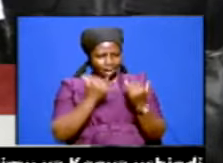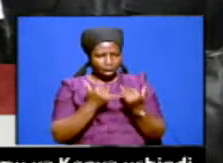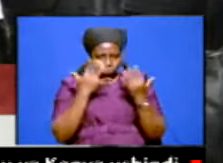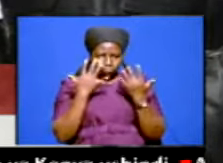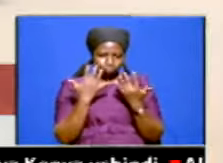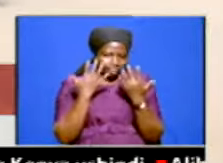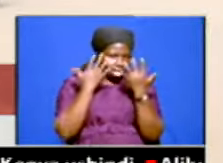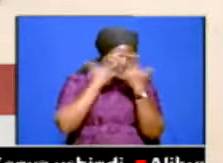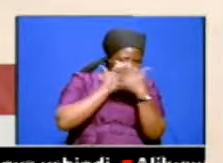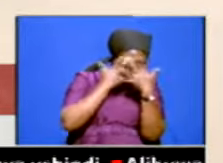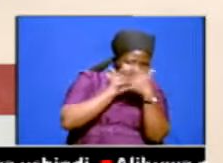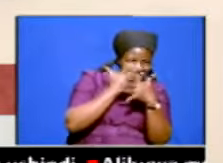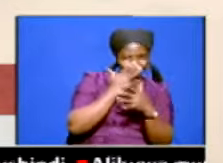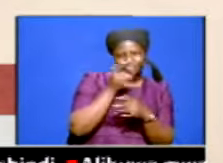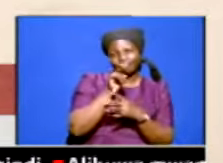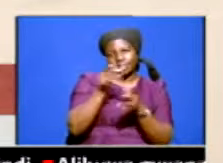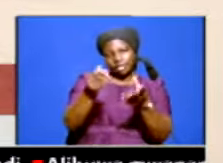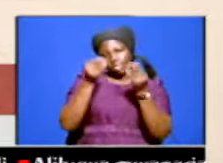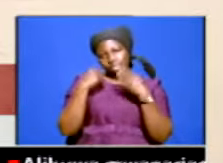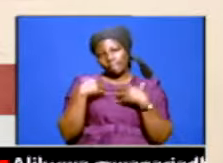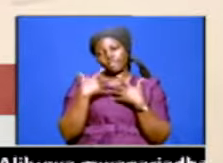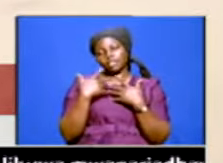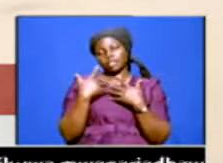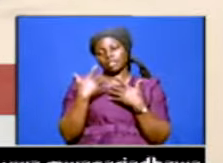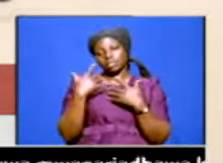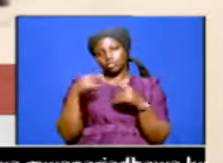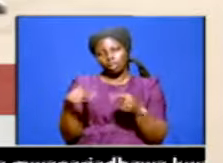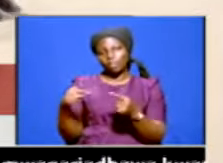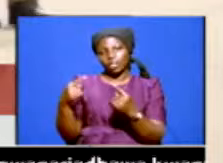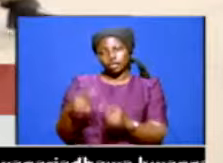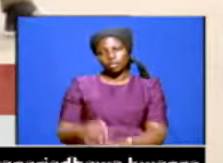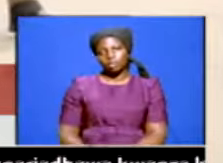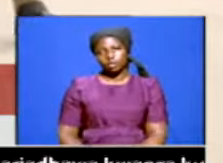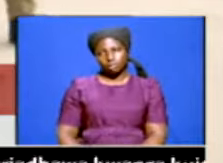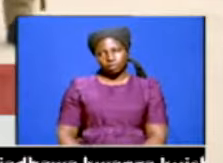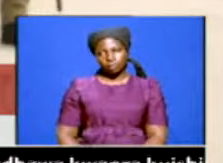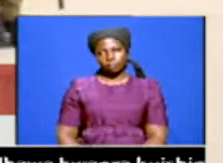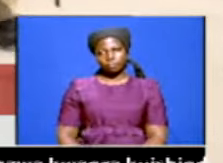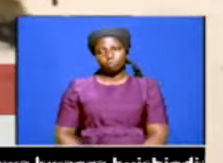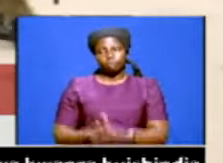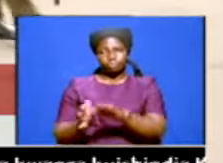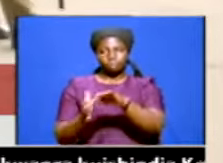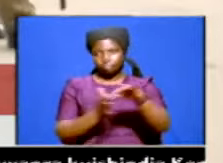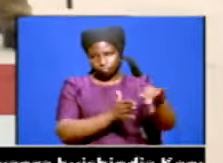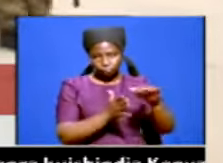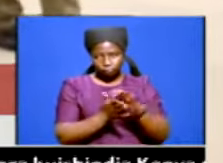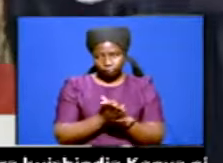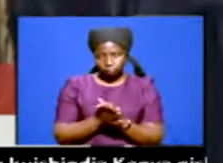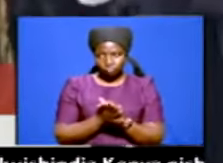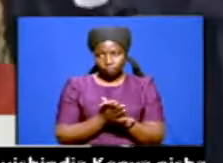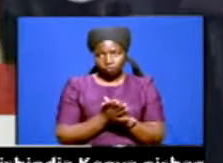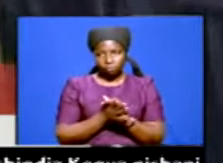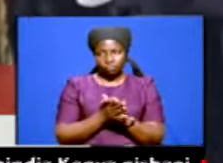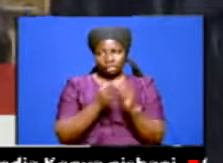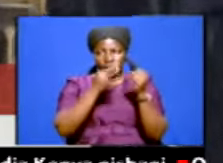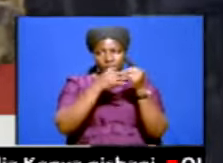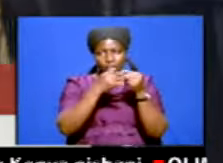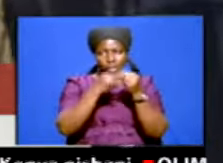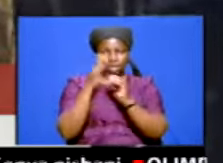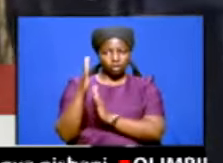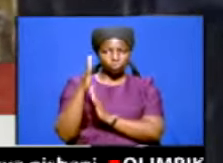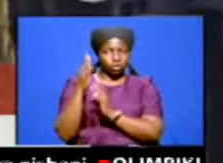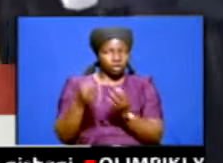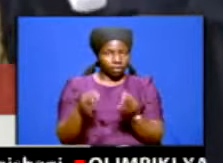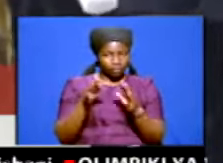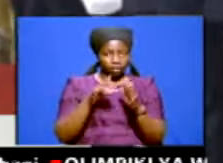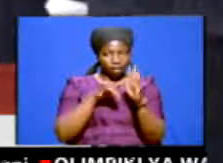inaleta conflict. Leo inaongozwa naye pale mbele kabisa. Kwingineko, maafisa wanane wa usalama kutoka almashauri ya usimamizi